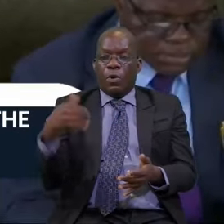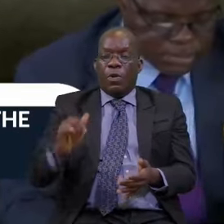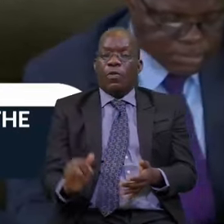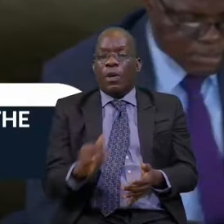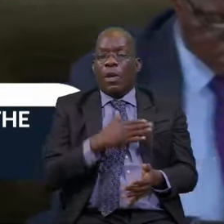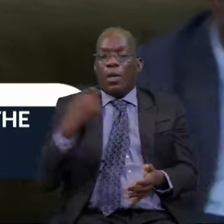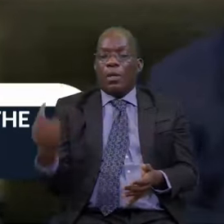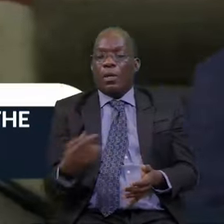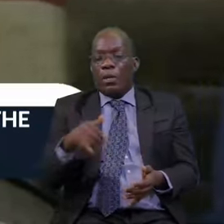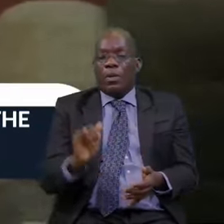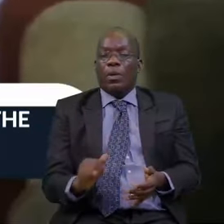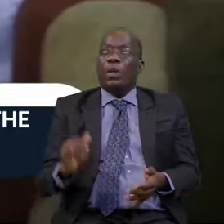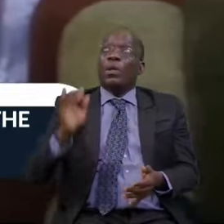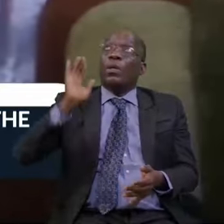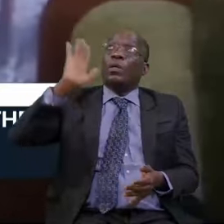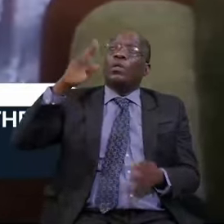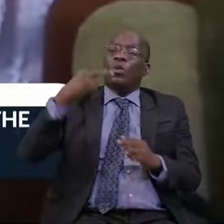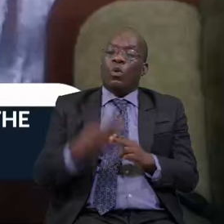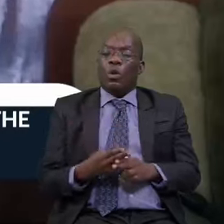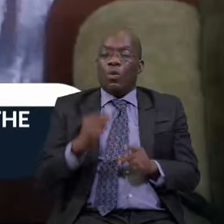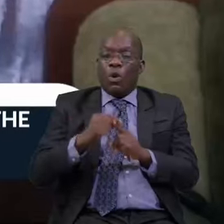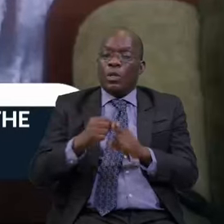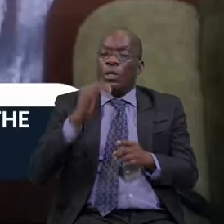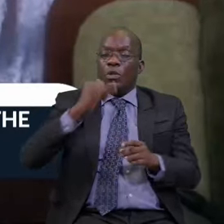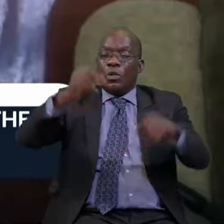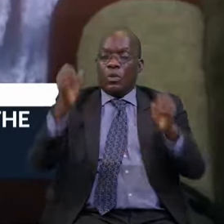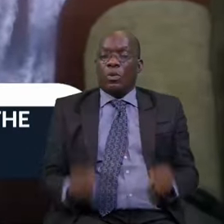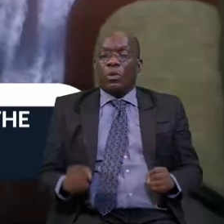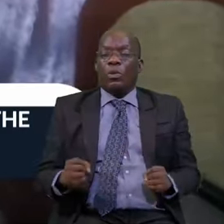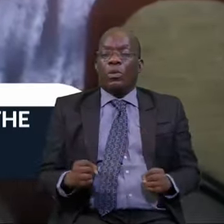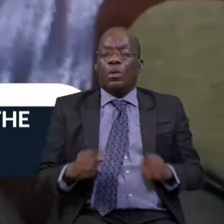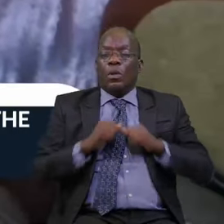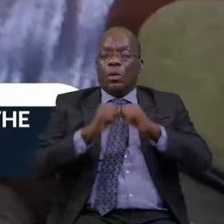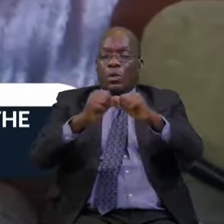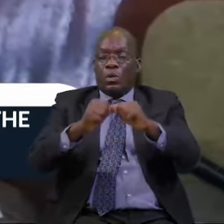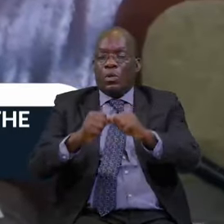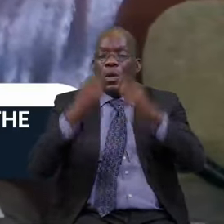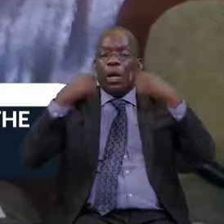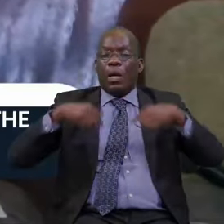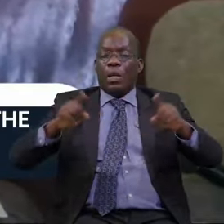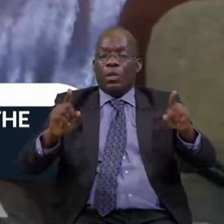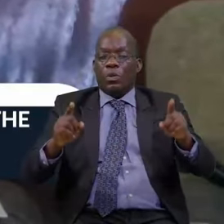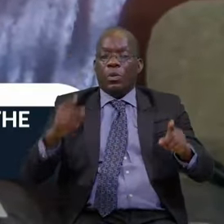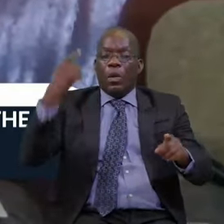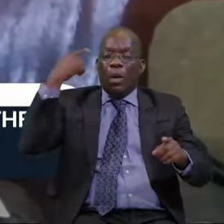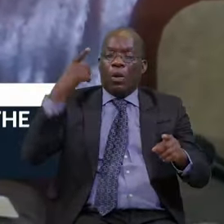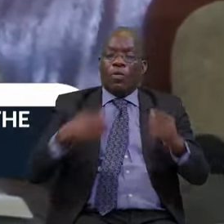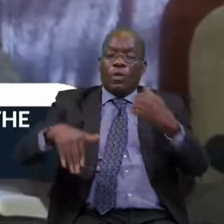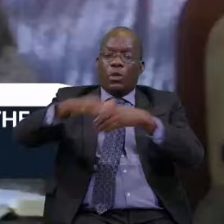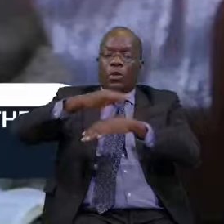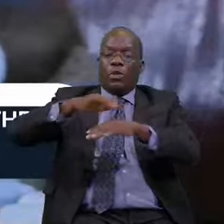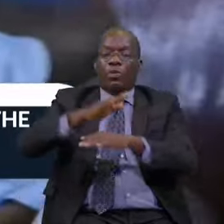toujours. Et sa parole est ferme. C'est une déclaration pour toujours,